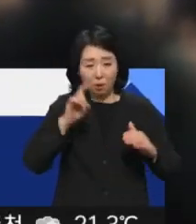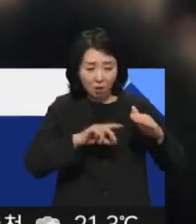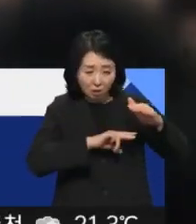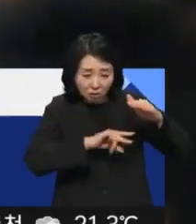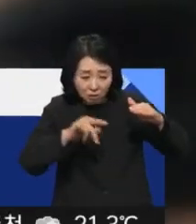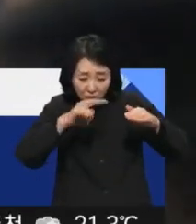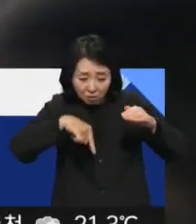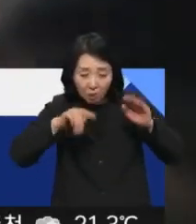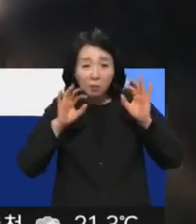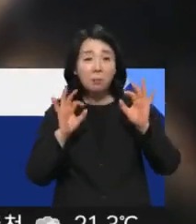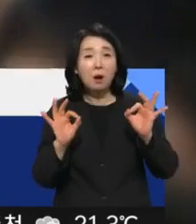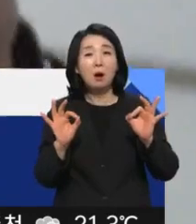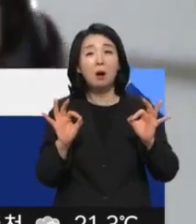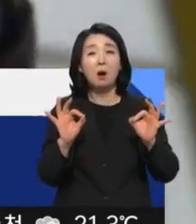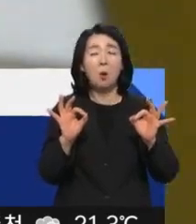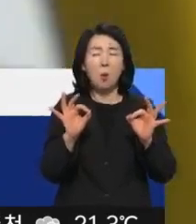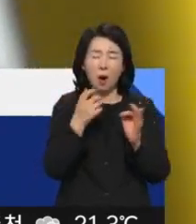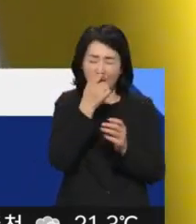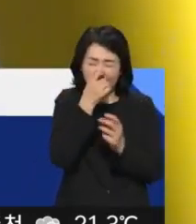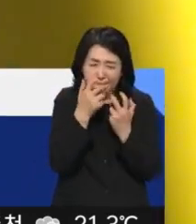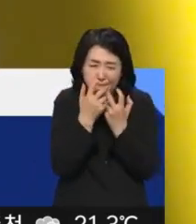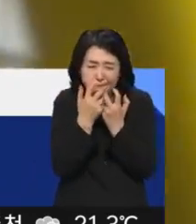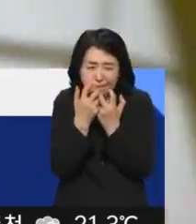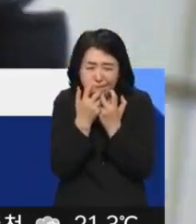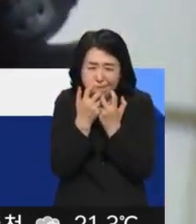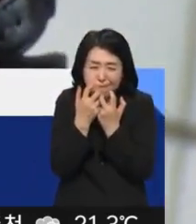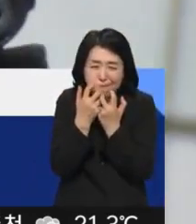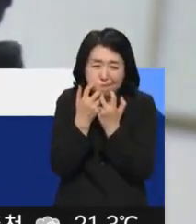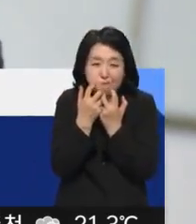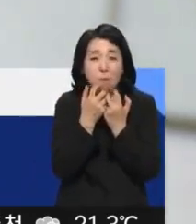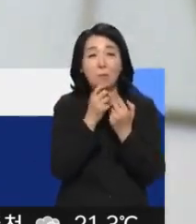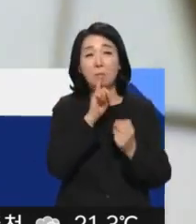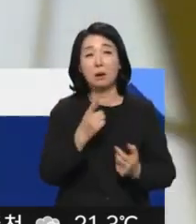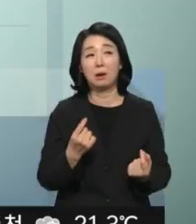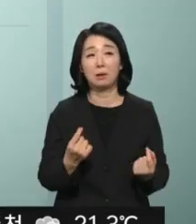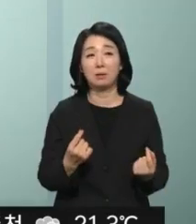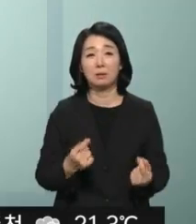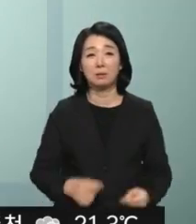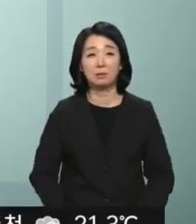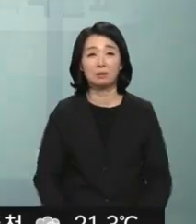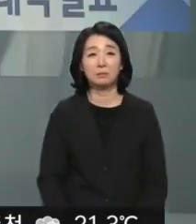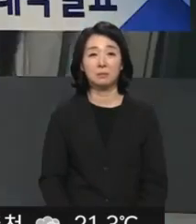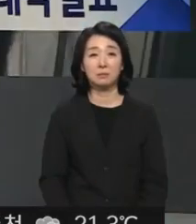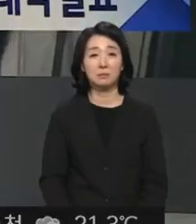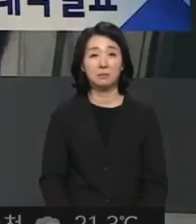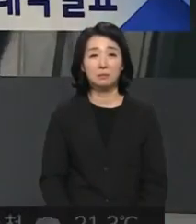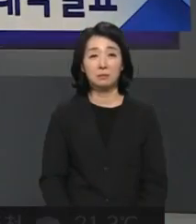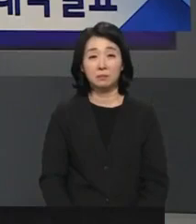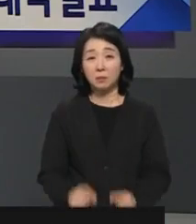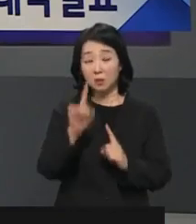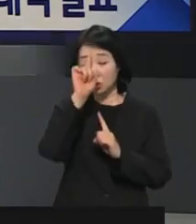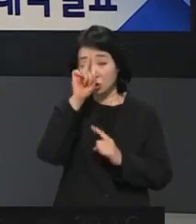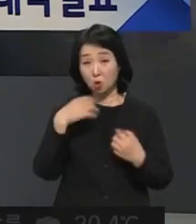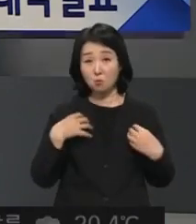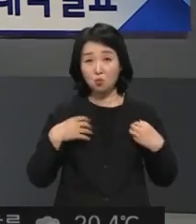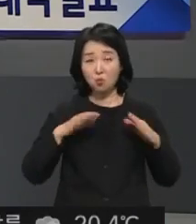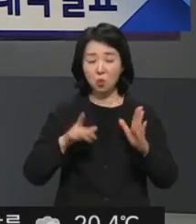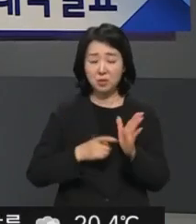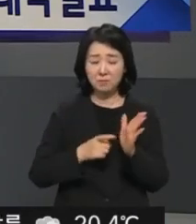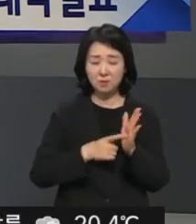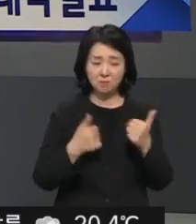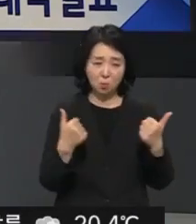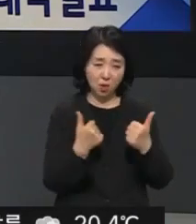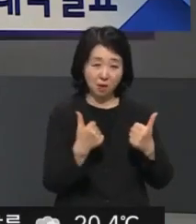굉장히 정말 발 디딜 틈이 없다라는 말을 정말 딱 맞고 네, 정부가 오늘 긴급 대책